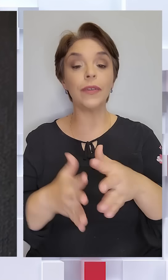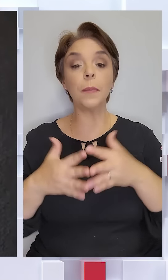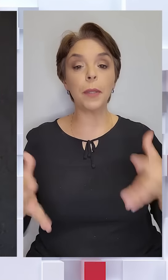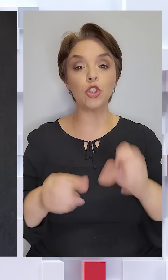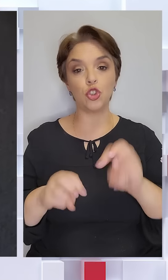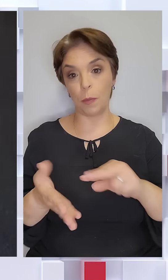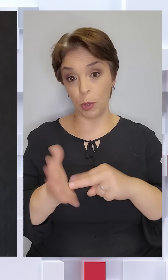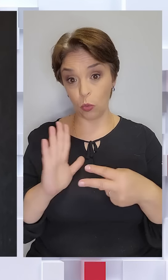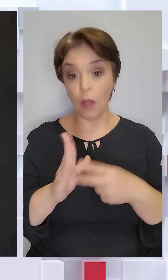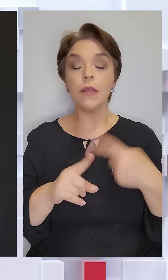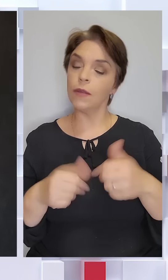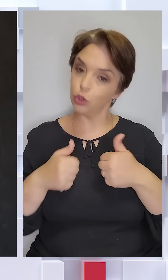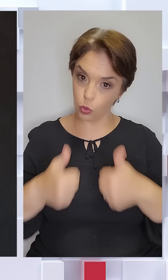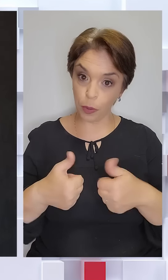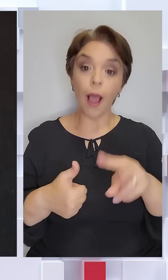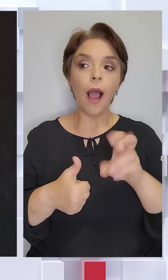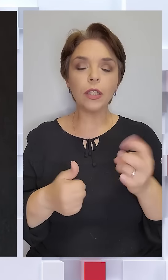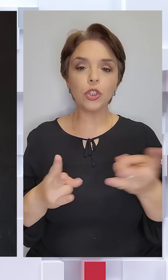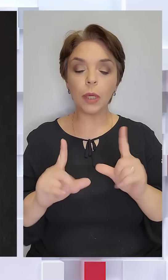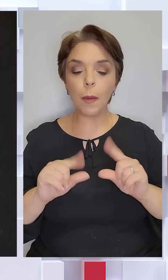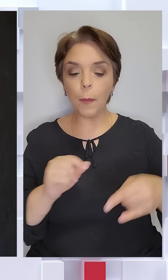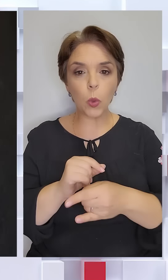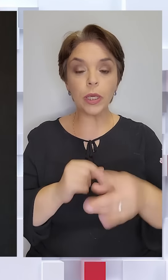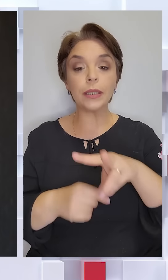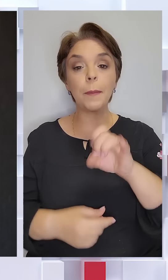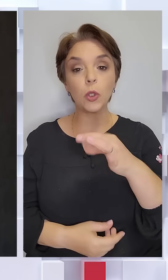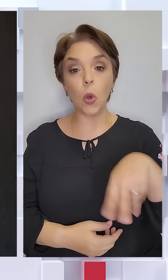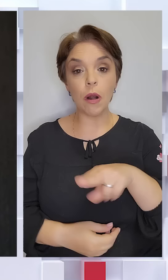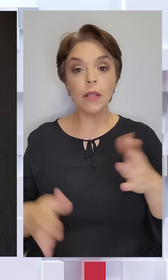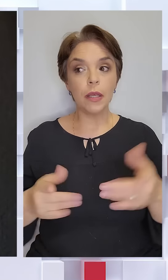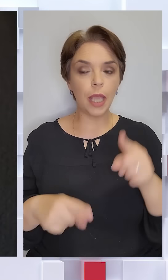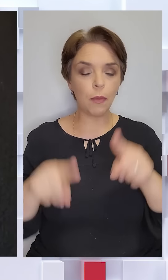більше, ніж планували, і це вже добре. Але ще треба проїхати Мирноград, який